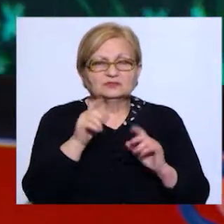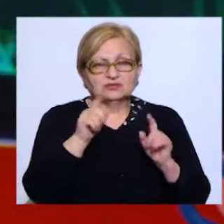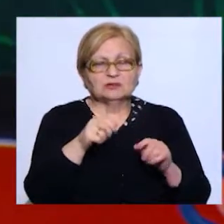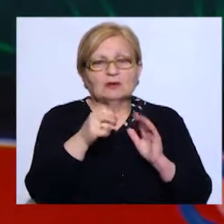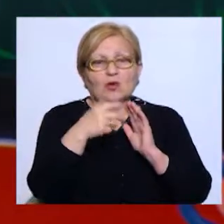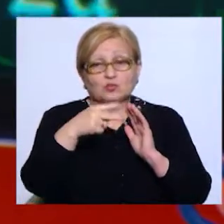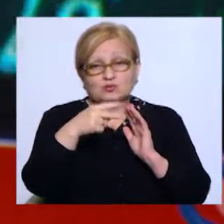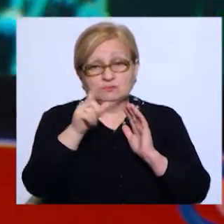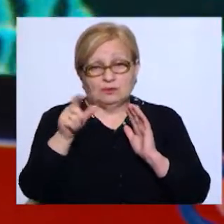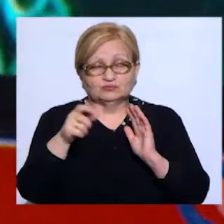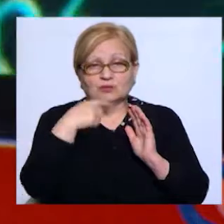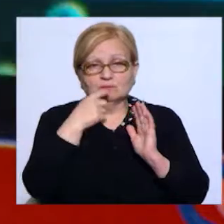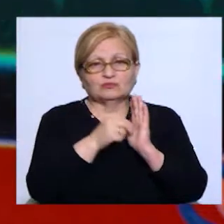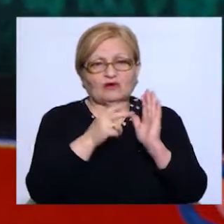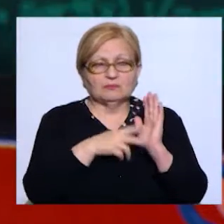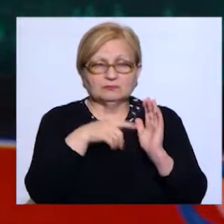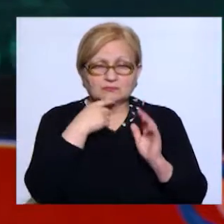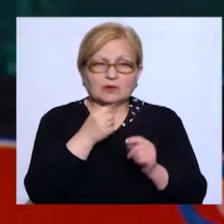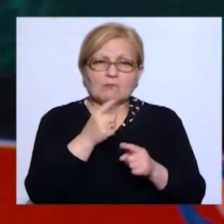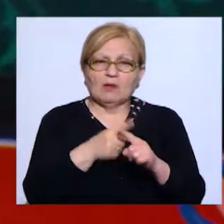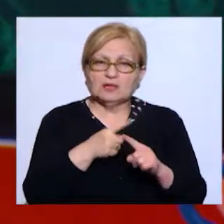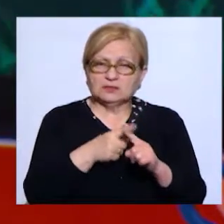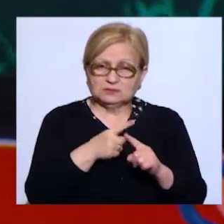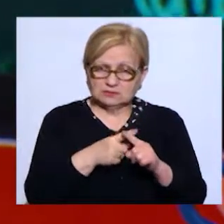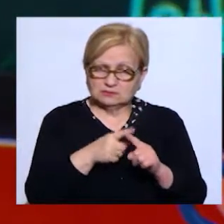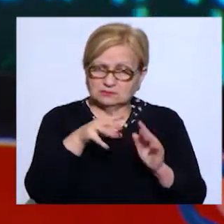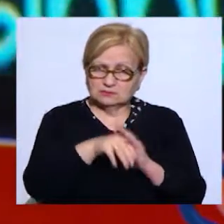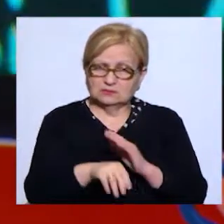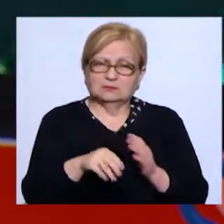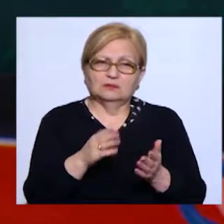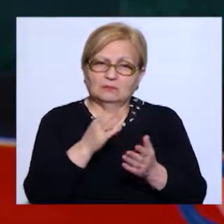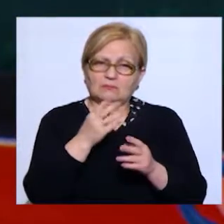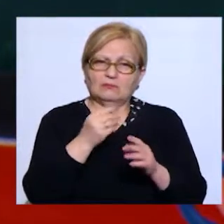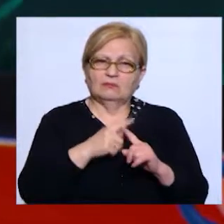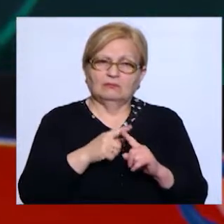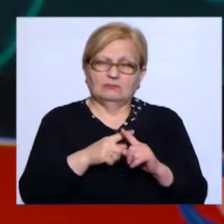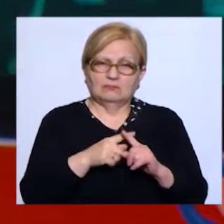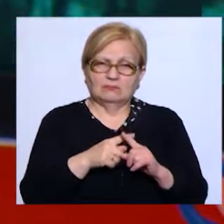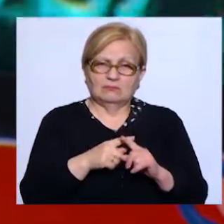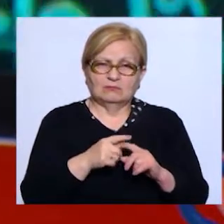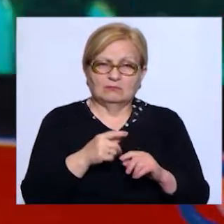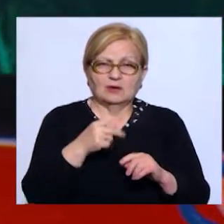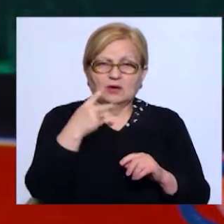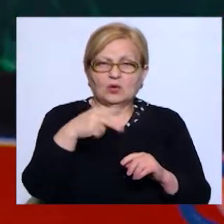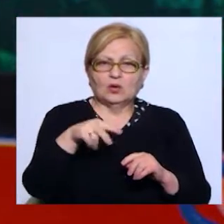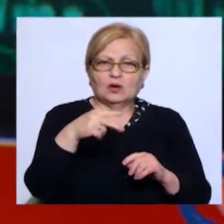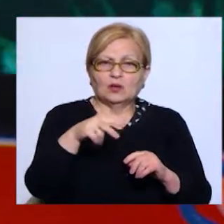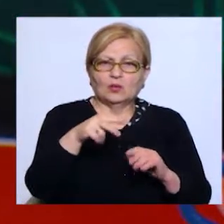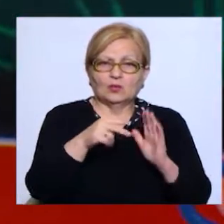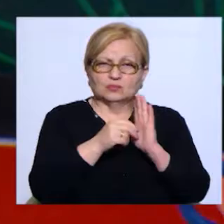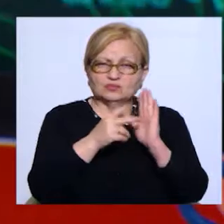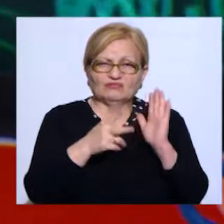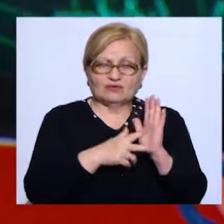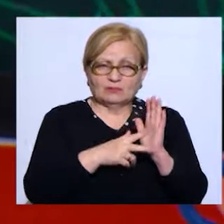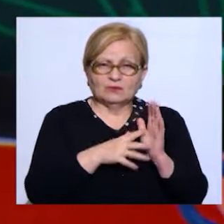მათემატიკა უფრო მიყვარს და მე გავაკეთე დასკვნა, რომ საქართველოში ყველას უყვარს მათემატიკა. აი 20-დან 18-ს